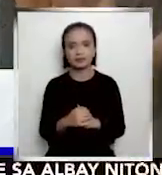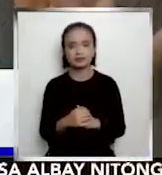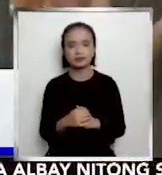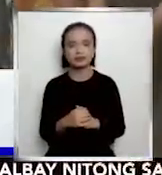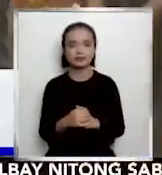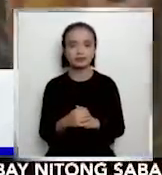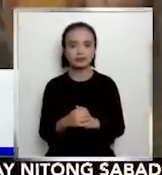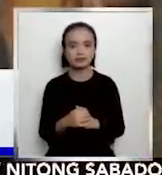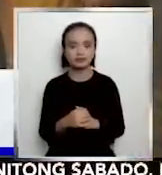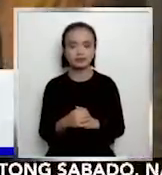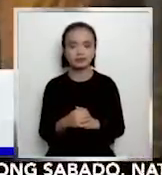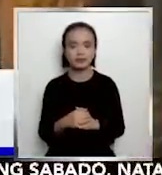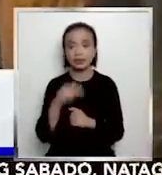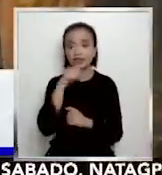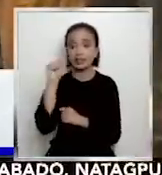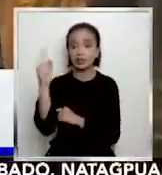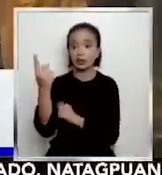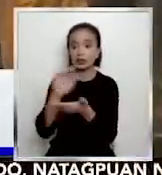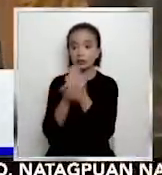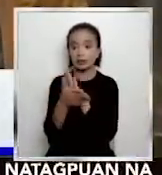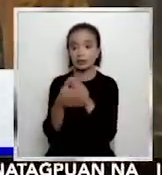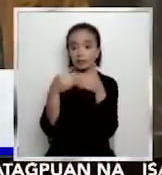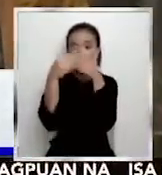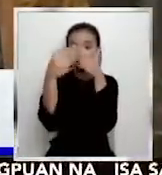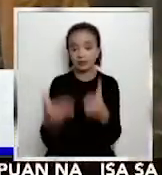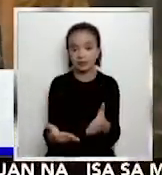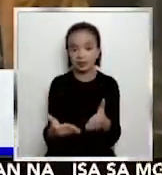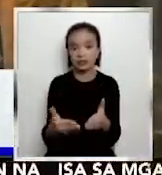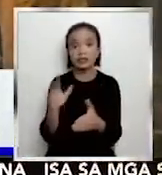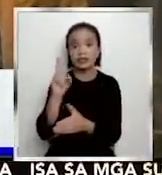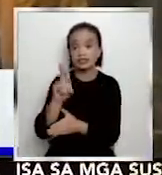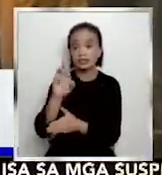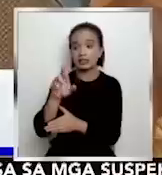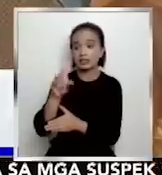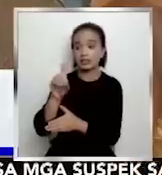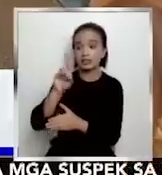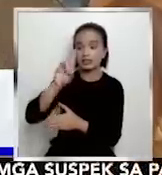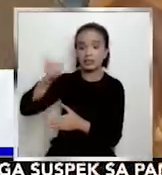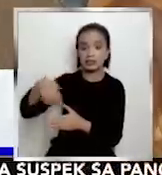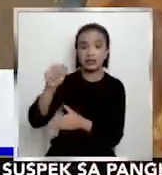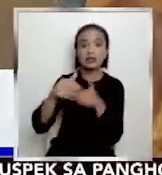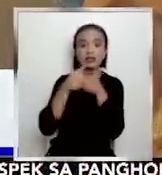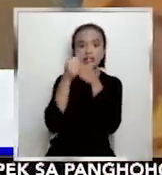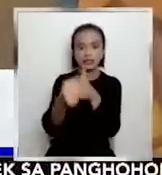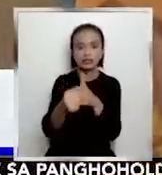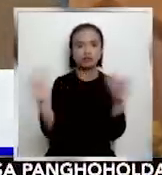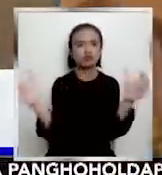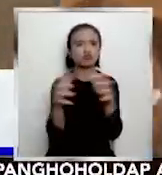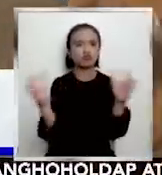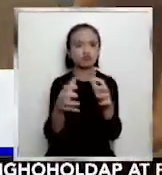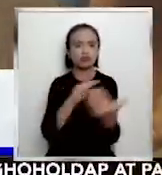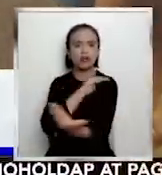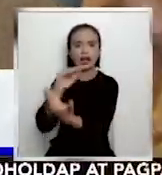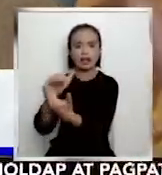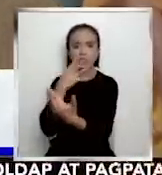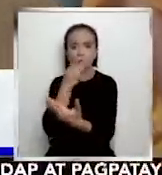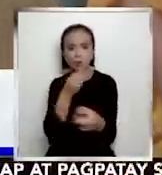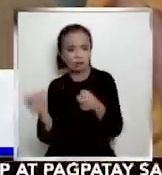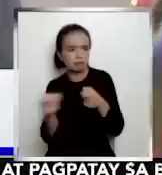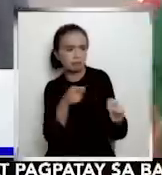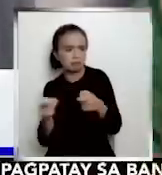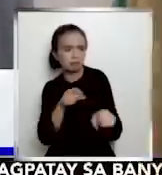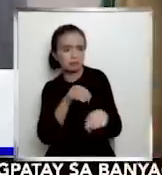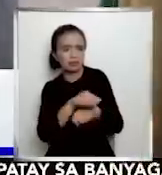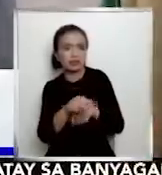Bukod sa pagiging pinuno ng Tawalisi, si Orduja rin mismo nanguna sa mga digmaan laban sa mga mananakop, kung saan madalas niyang kasama